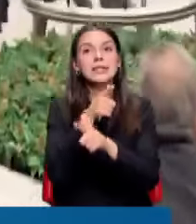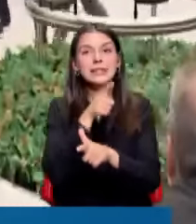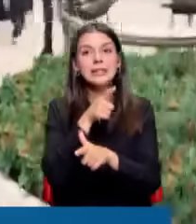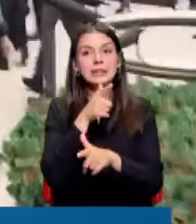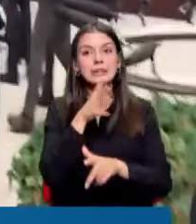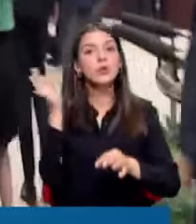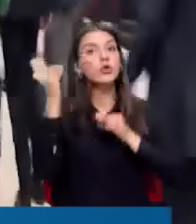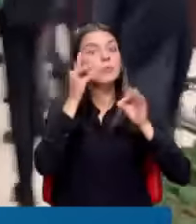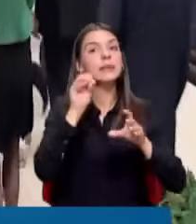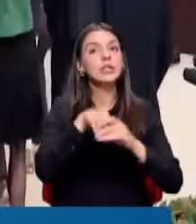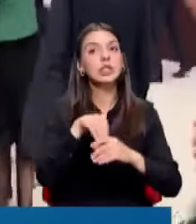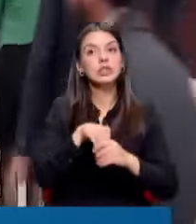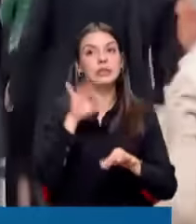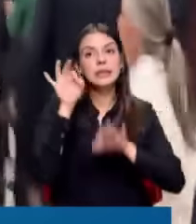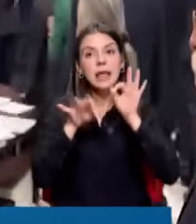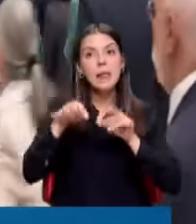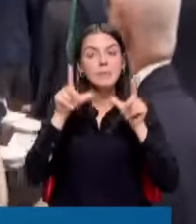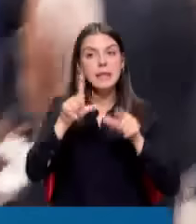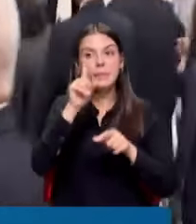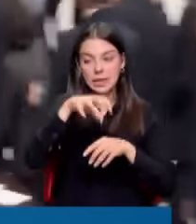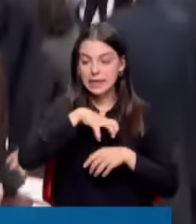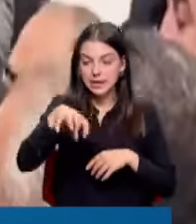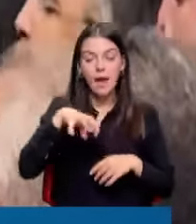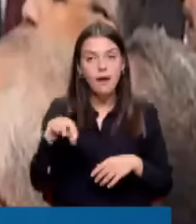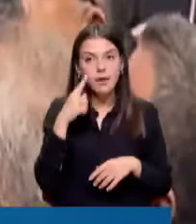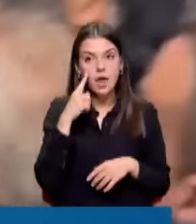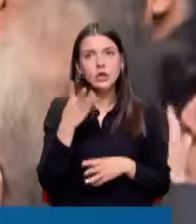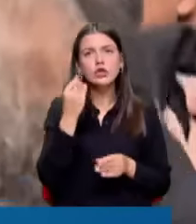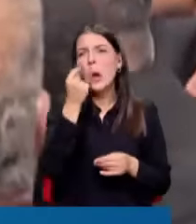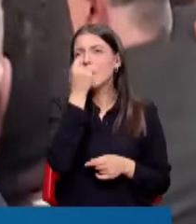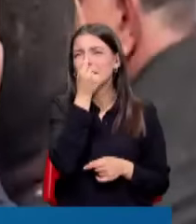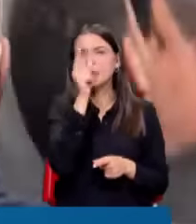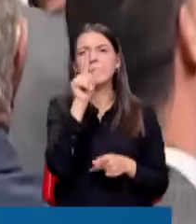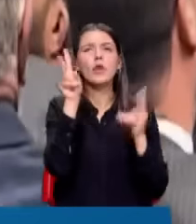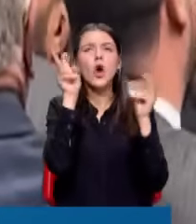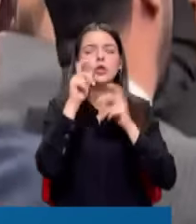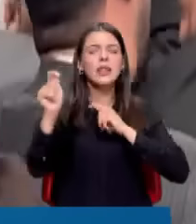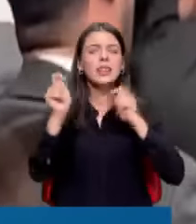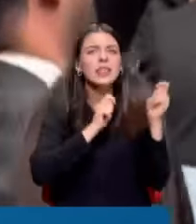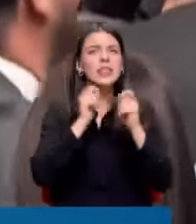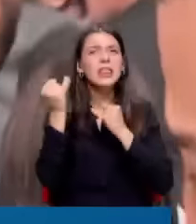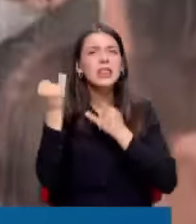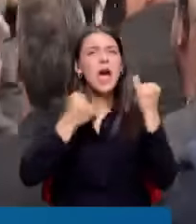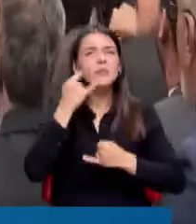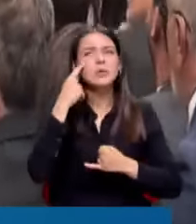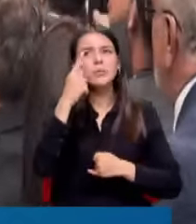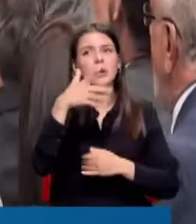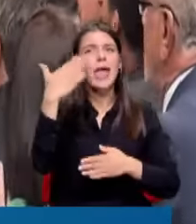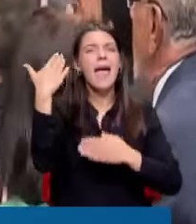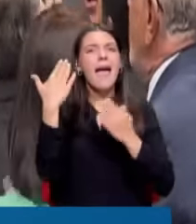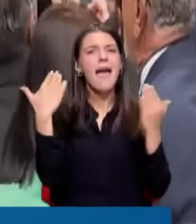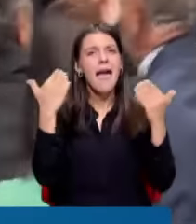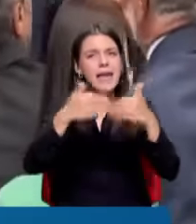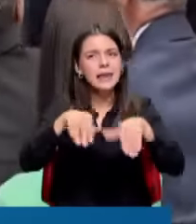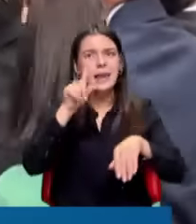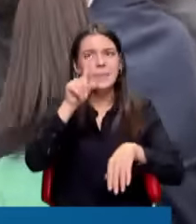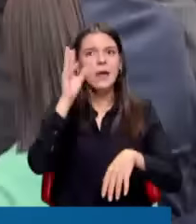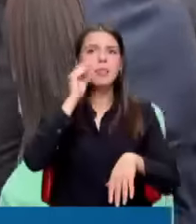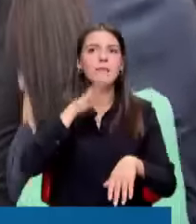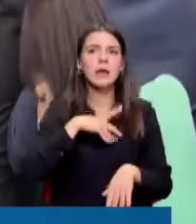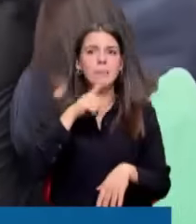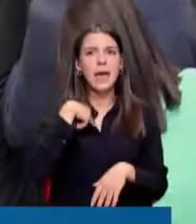için değerlendirmesi gereken bir alanda, bakın çok basit bir konunun tartışılmasını engelleyen bir yaklaşım içerisinde. Ben buradan